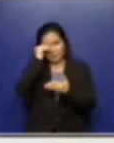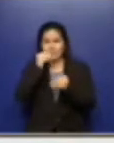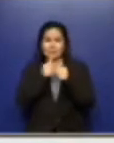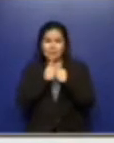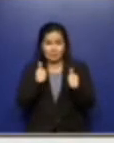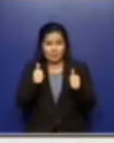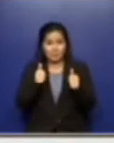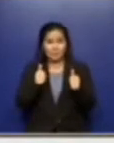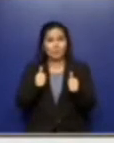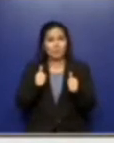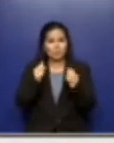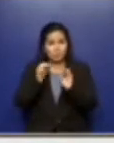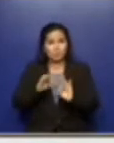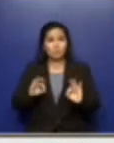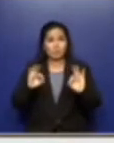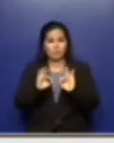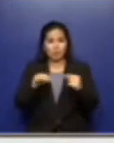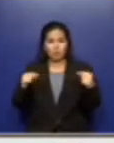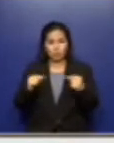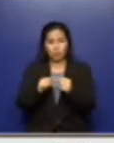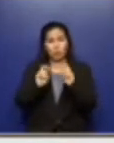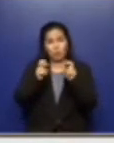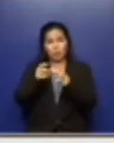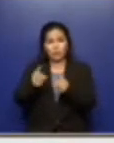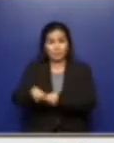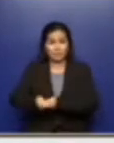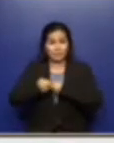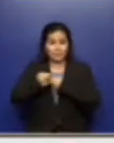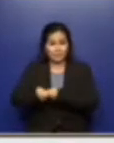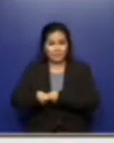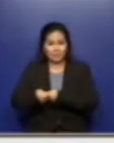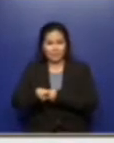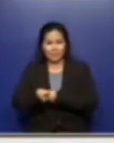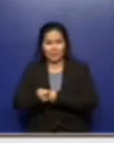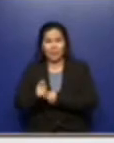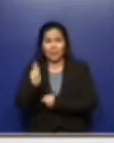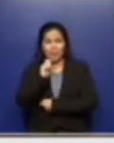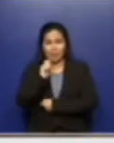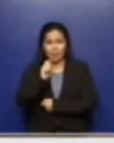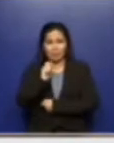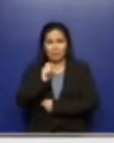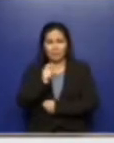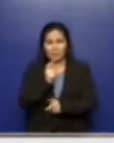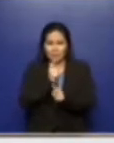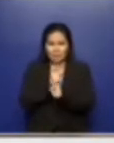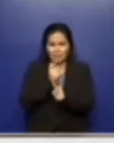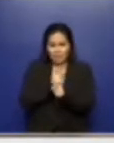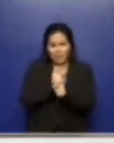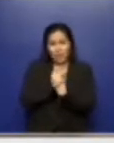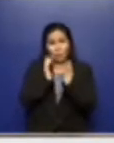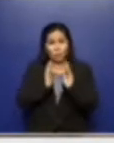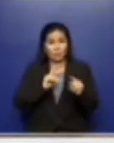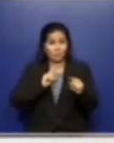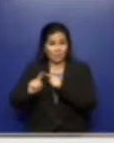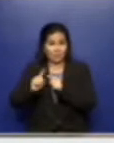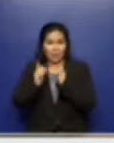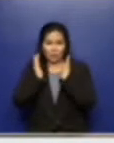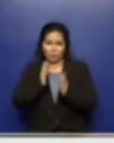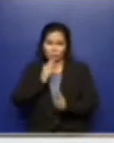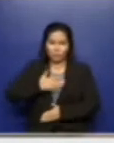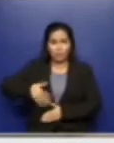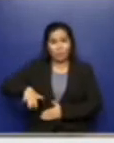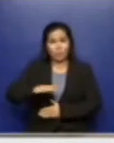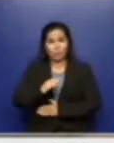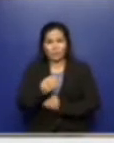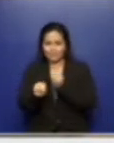ดครับด้านเกษตรซึ่งเป็นอาหารที่เลี้ยงมนุษย์สี่โลกมนุษย์ทั้งหมดบ